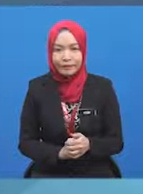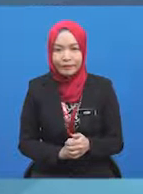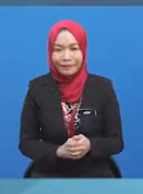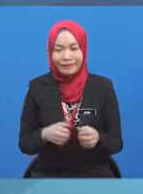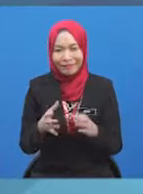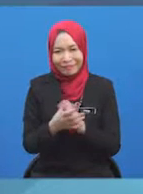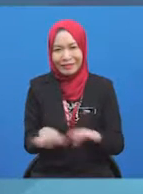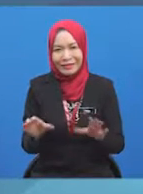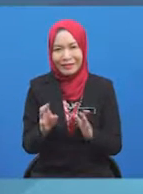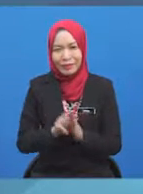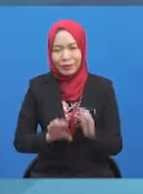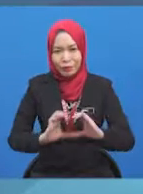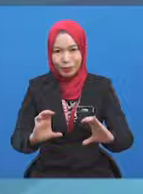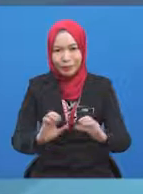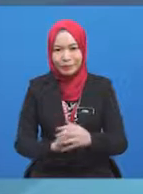Selamat mencuba.